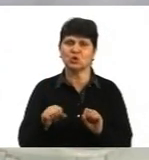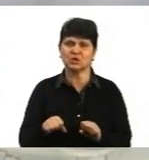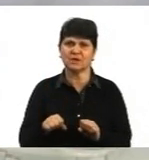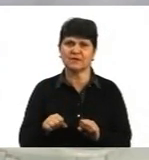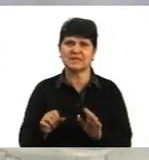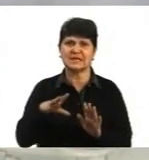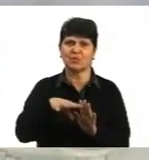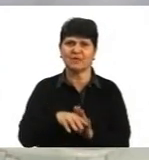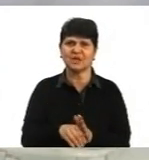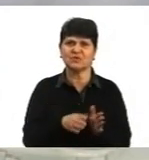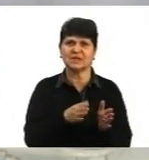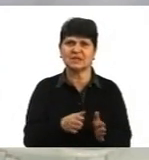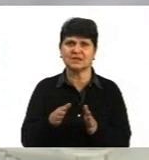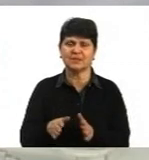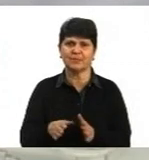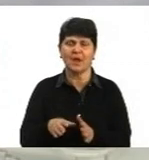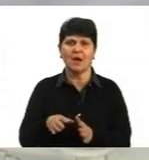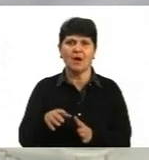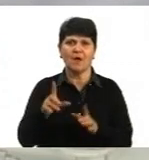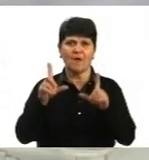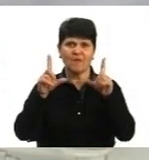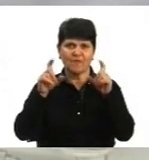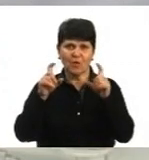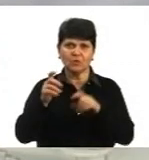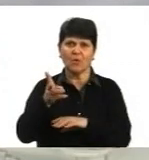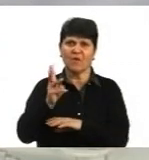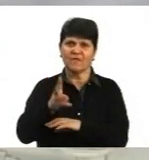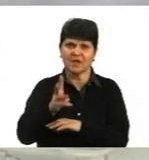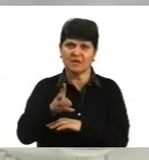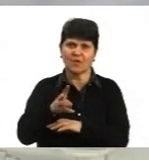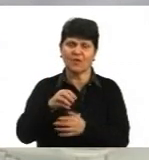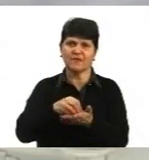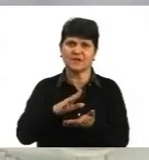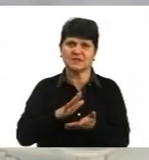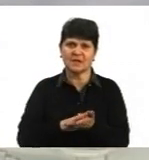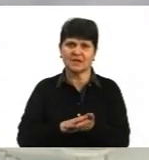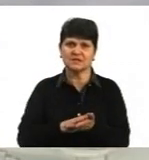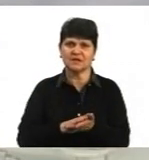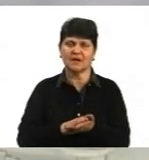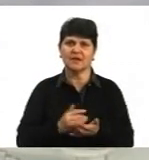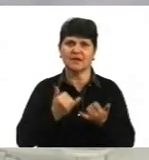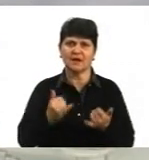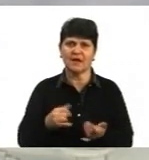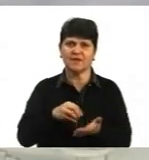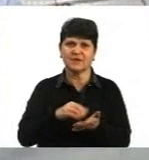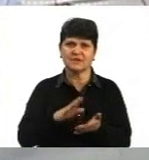запроваджувати систему фото-відеофіксації під час зеленої хвилі для фіксації порушення? Чи це...